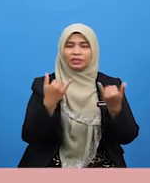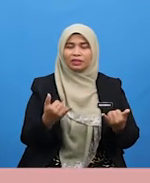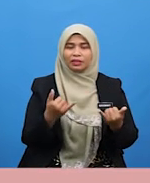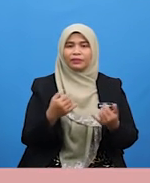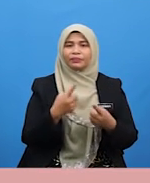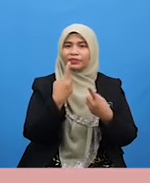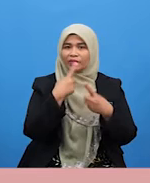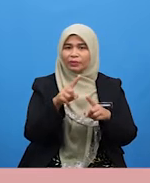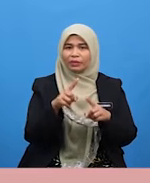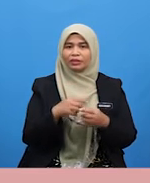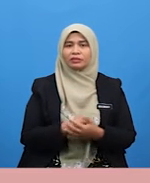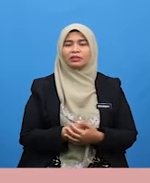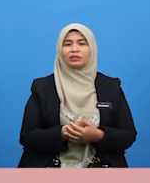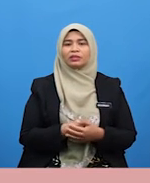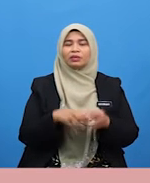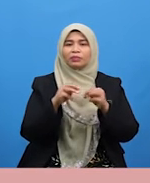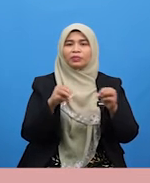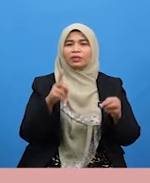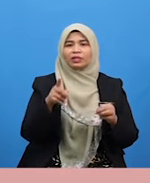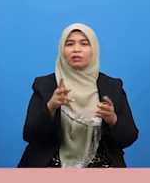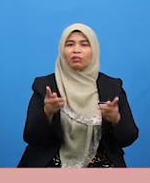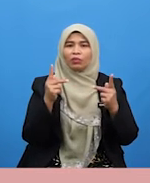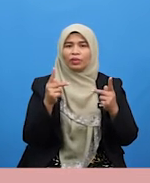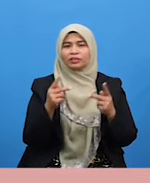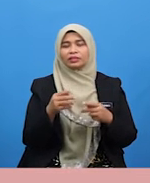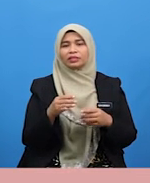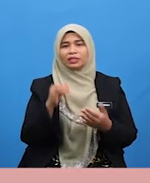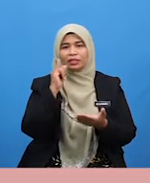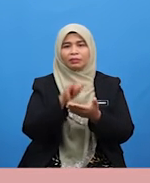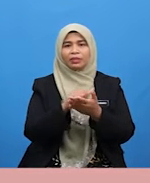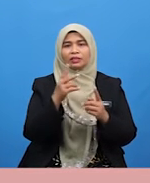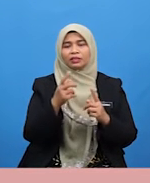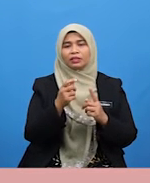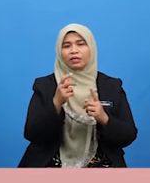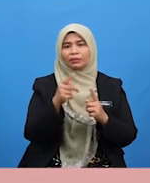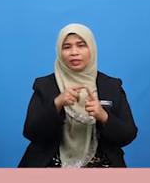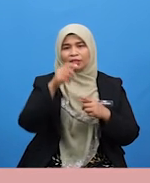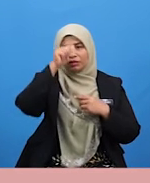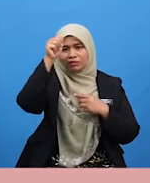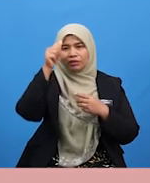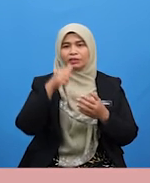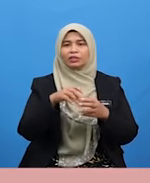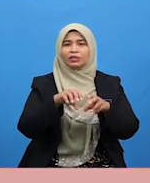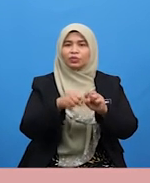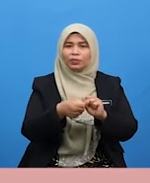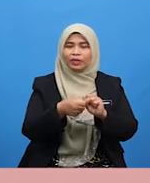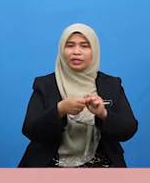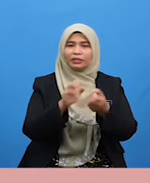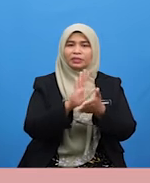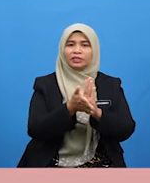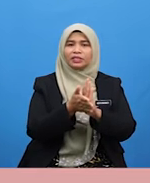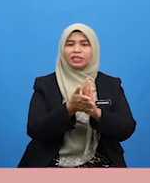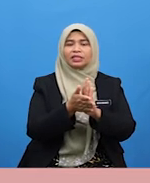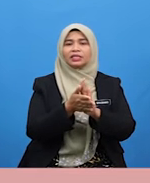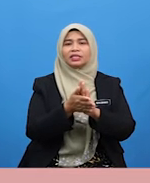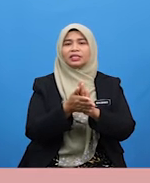Jawapannya, murid-murid hendaklah memperkuatkan keimanan terhadap Allah Subhanahu Wa Taala, iaitu isi, supaya